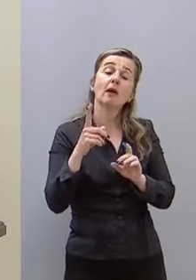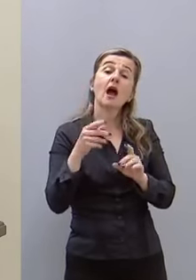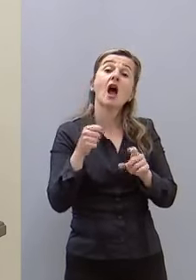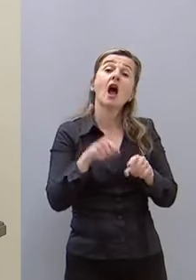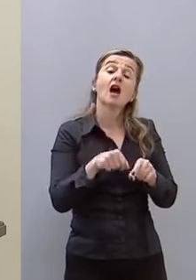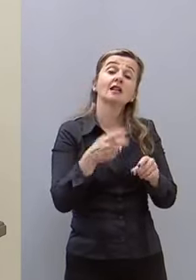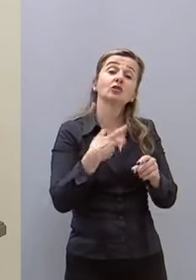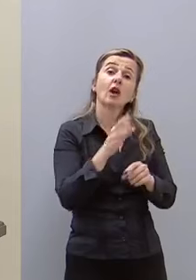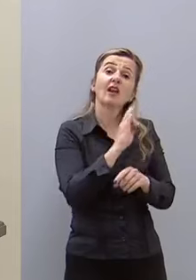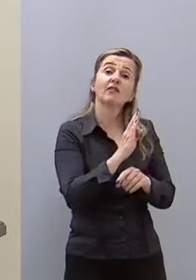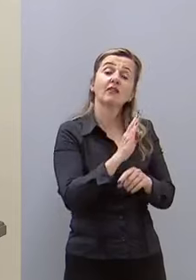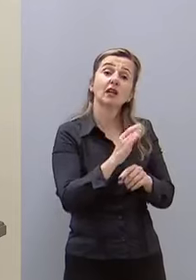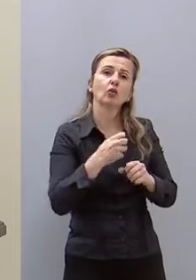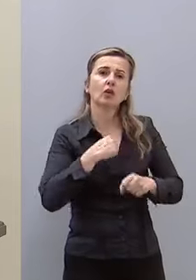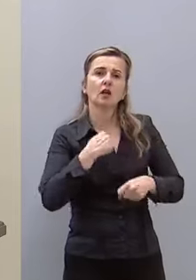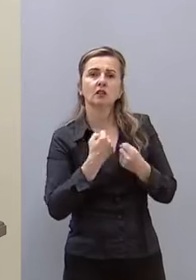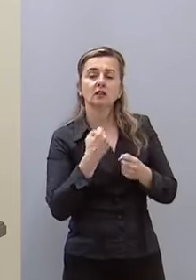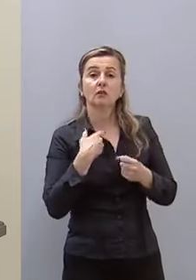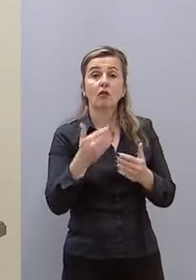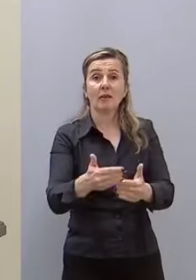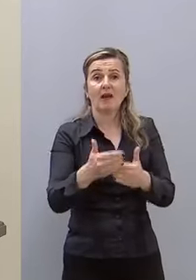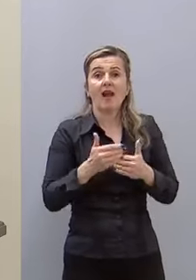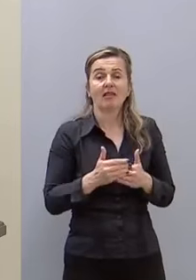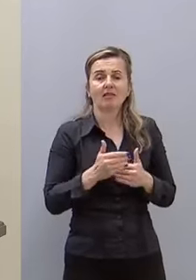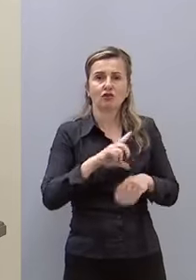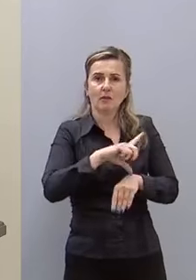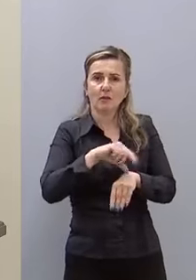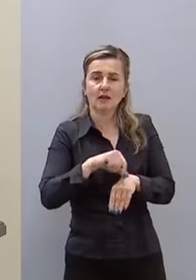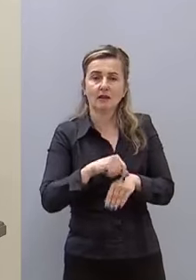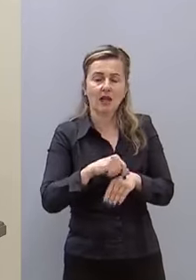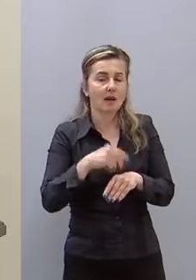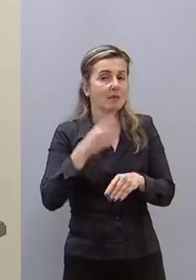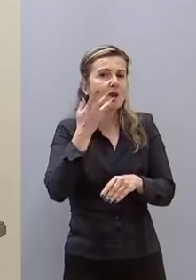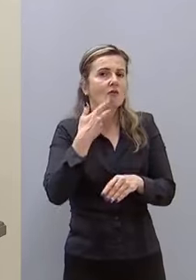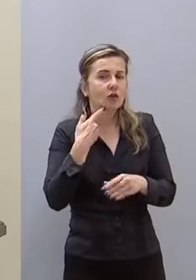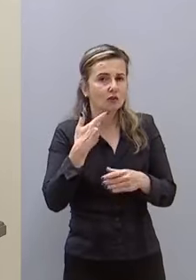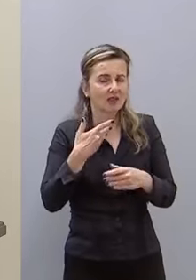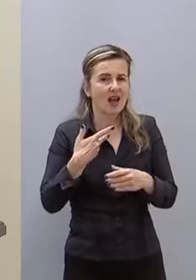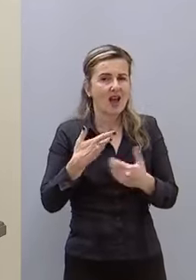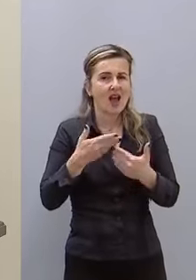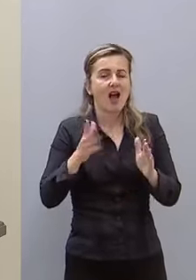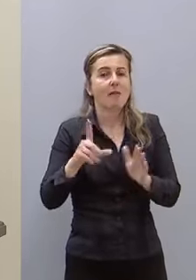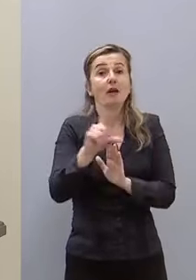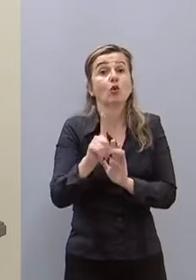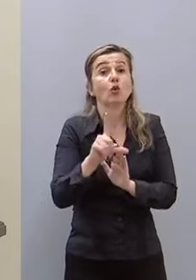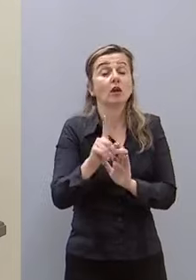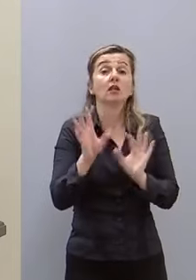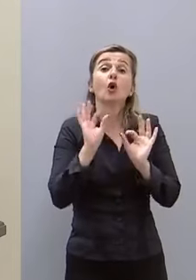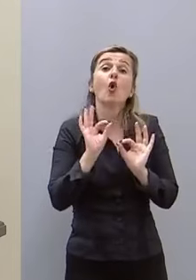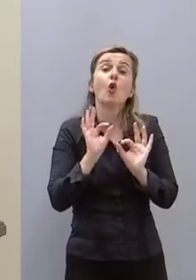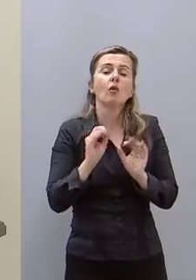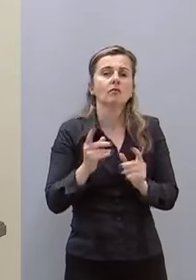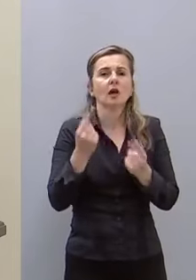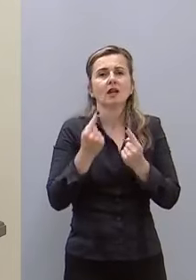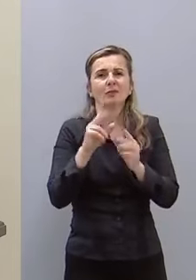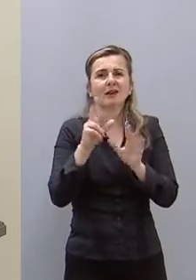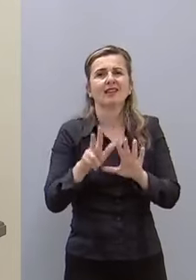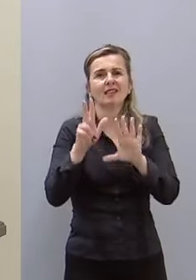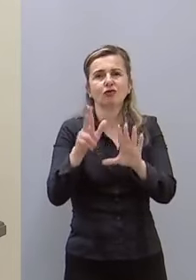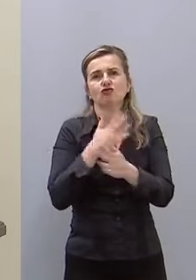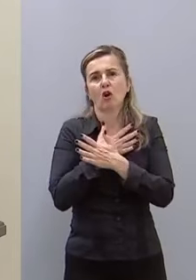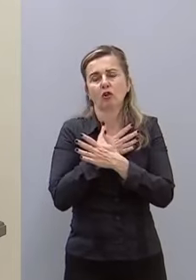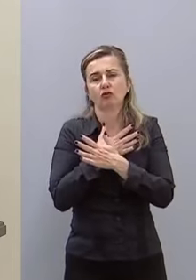si muove per anticipare i tempi l'intenzione di aprire lunedì oppure di attendere il 18 e dal governo